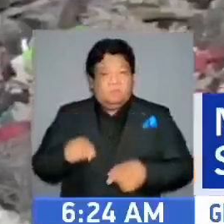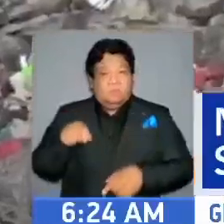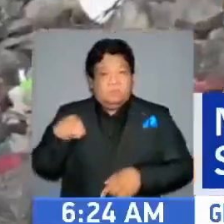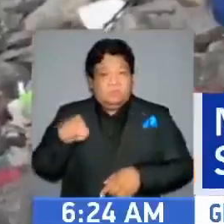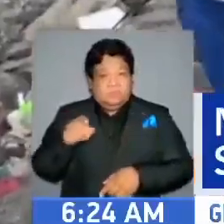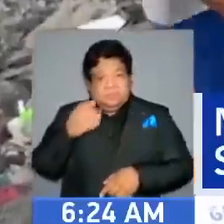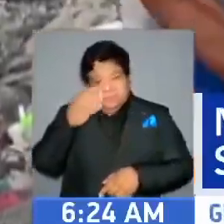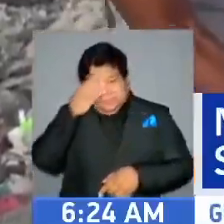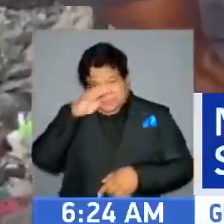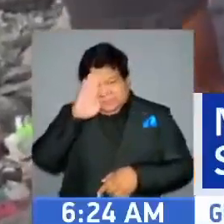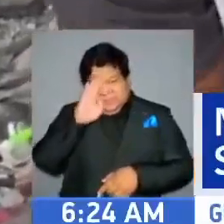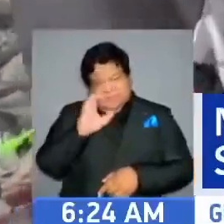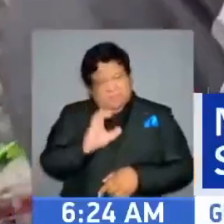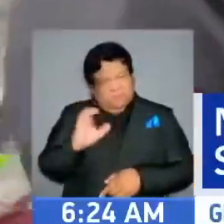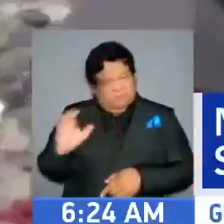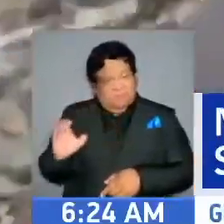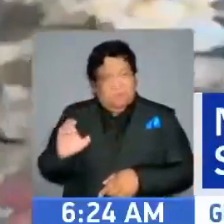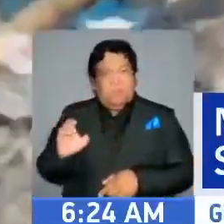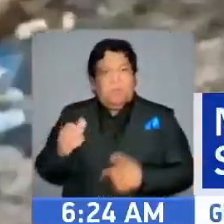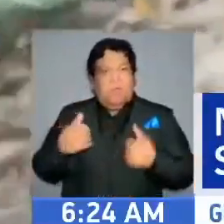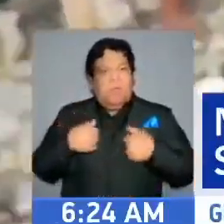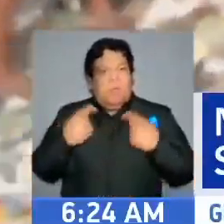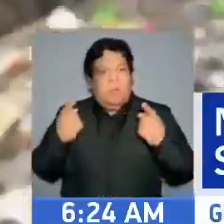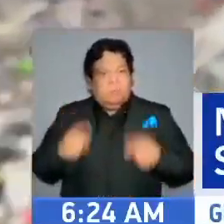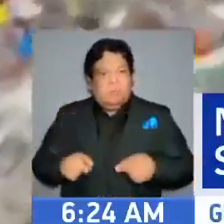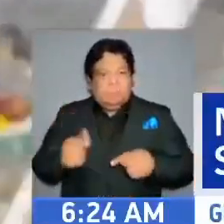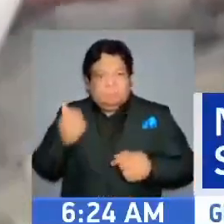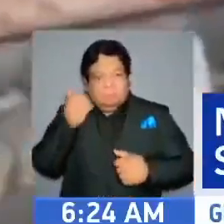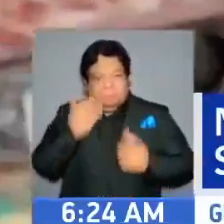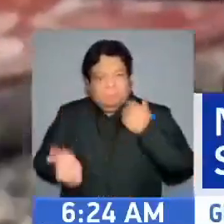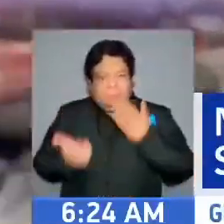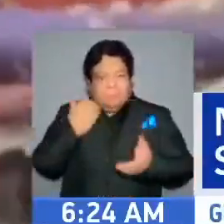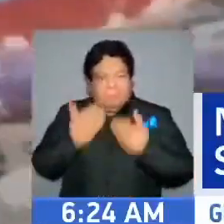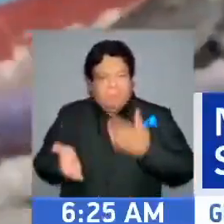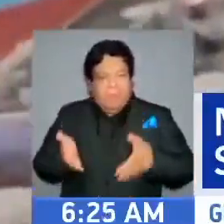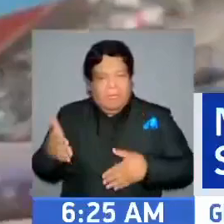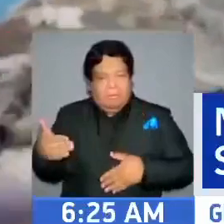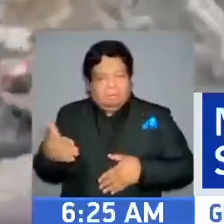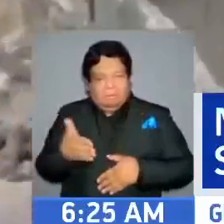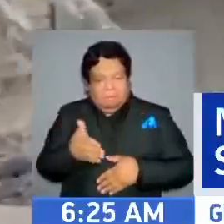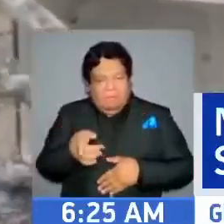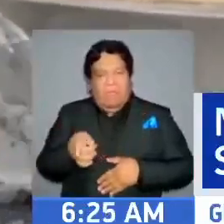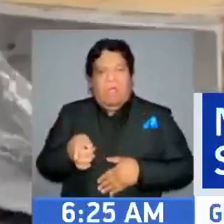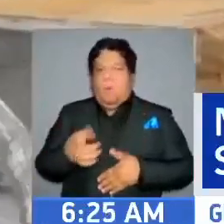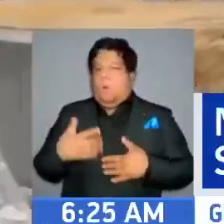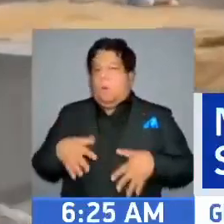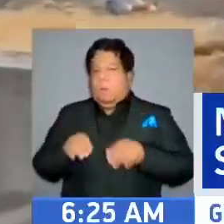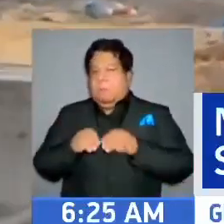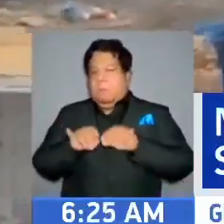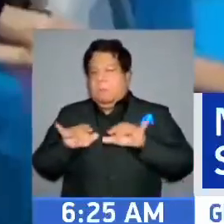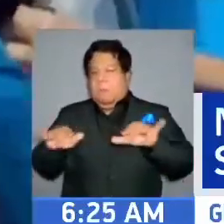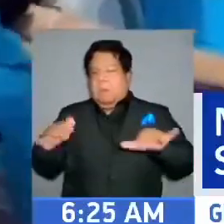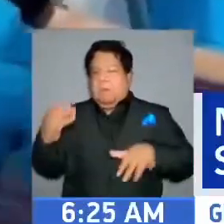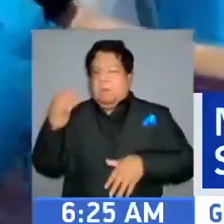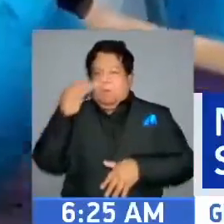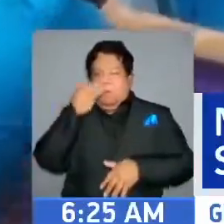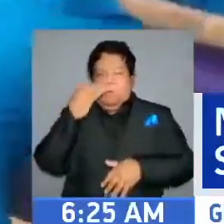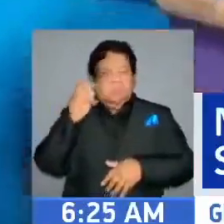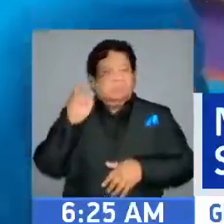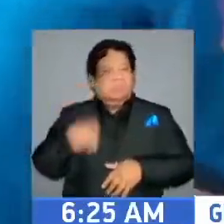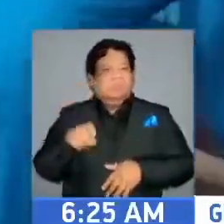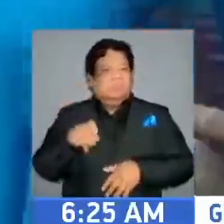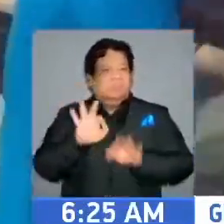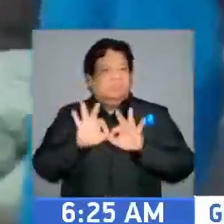200 sakong patay na isda na ang nahakot ng lokal na pamahalaan sa Canacao Bay mula nung Lunes. Ayon sa